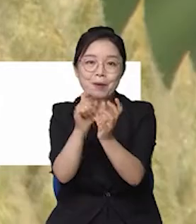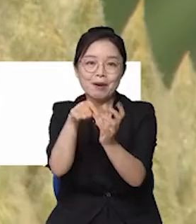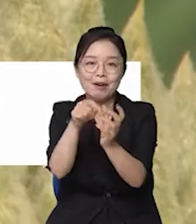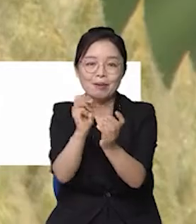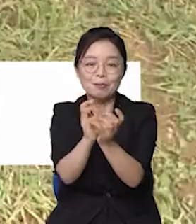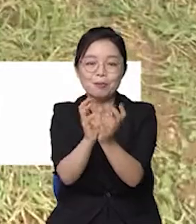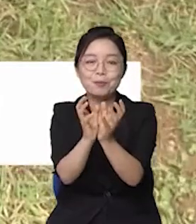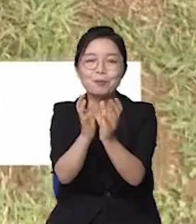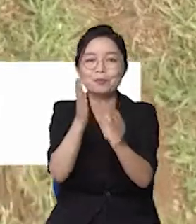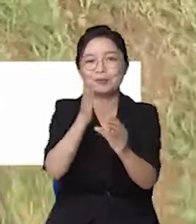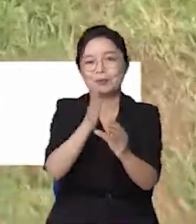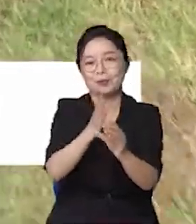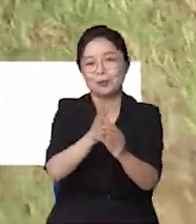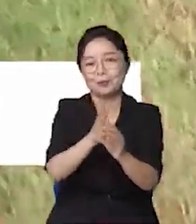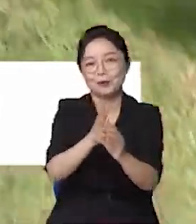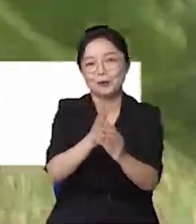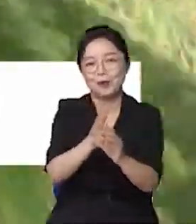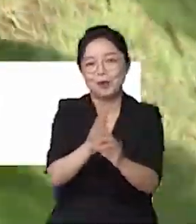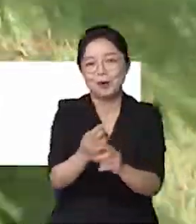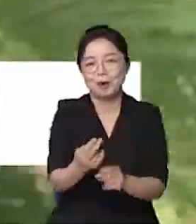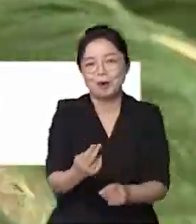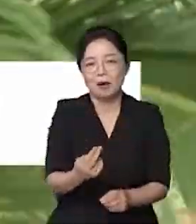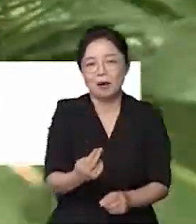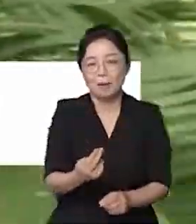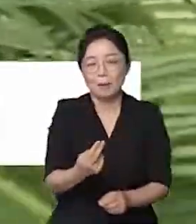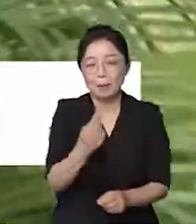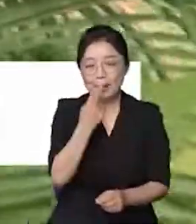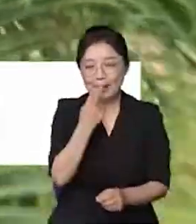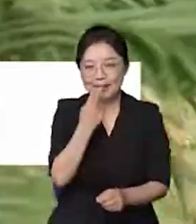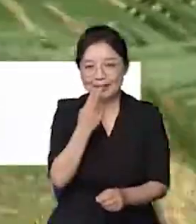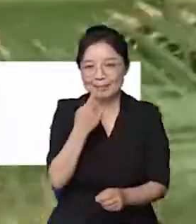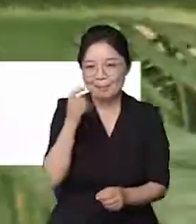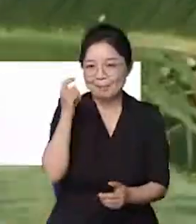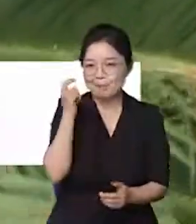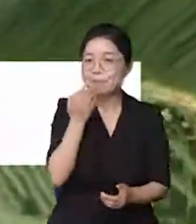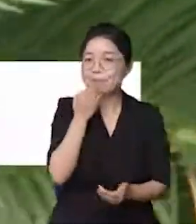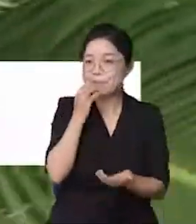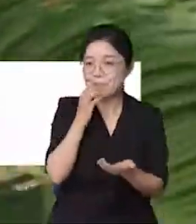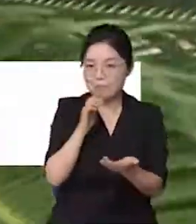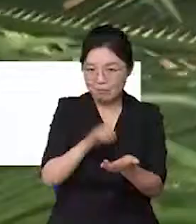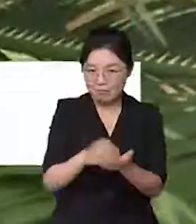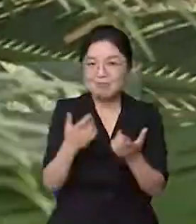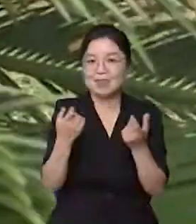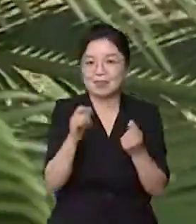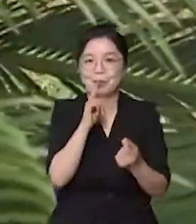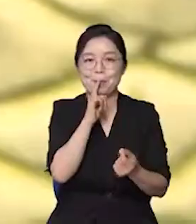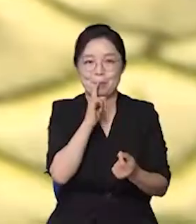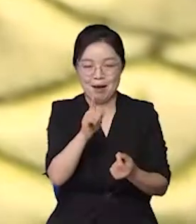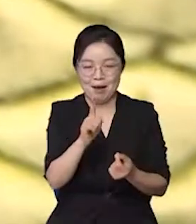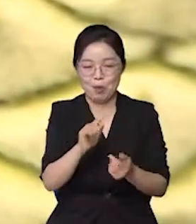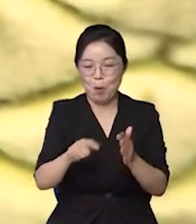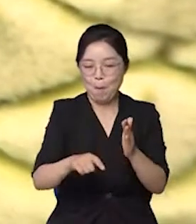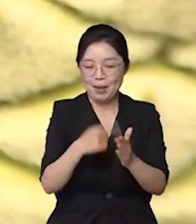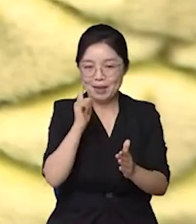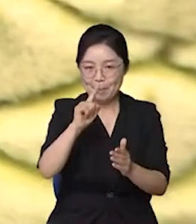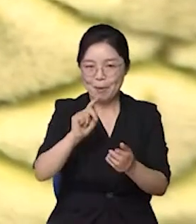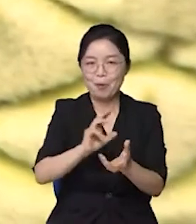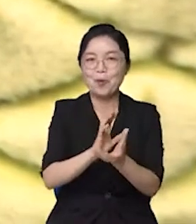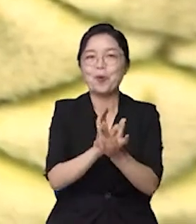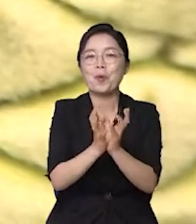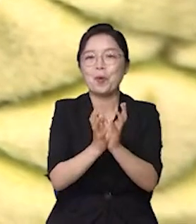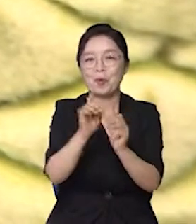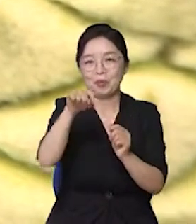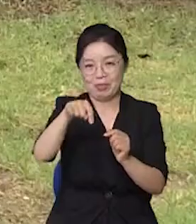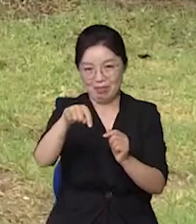시작했습니다. 살아있는 화석이라고도 불리는 소철. 그리고 100년에 한 번 꽃을 피운다는